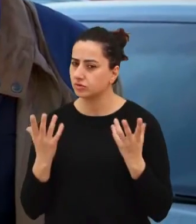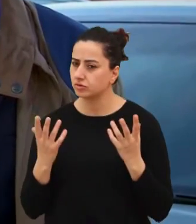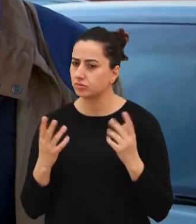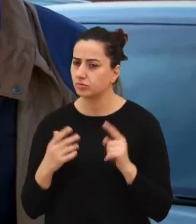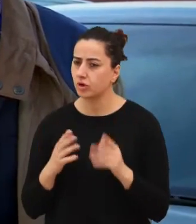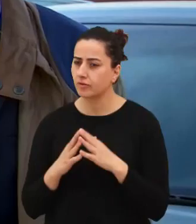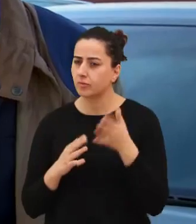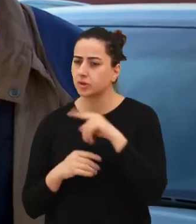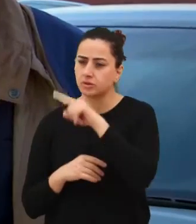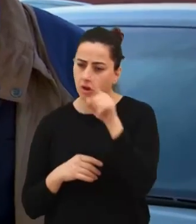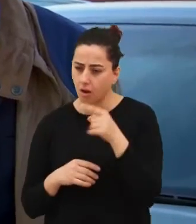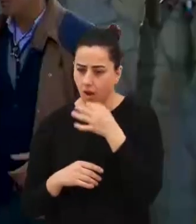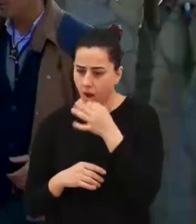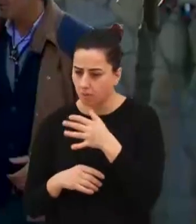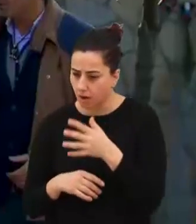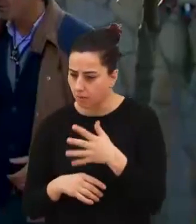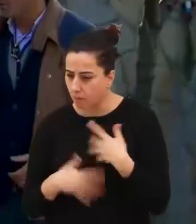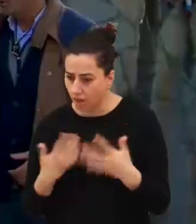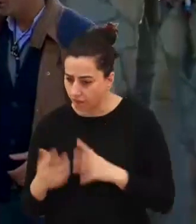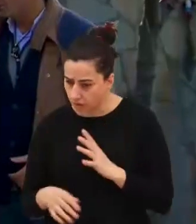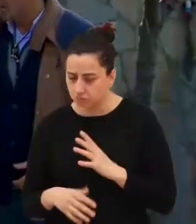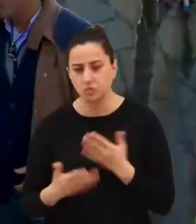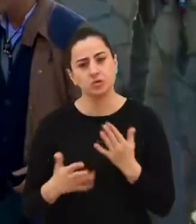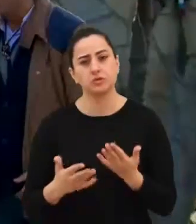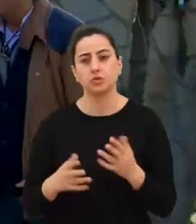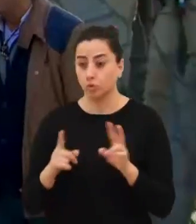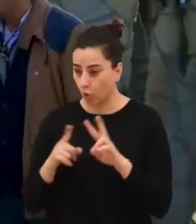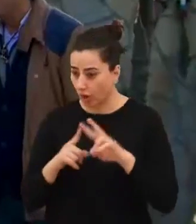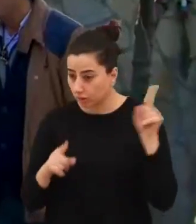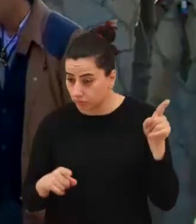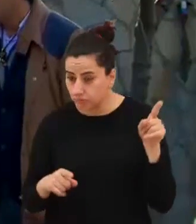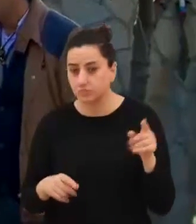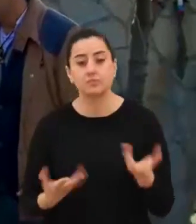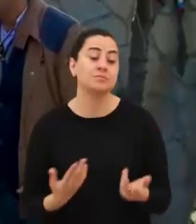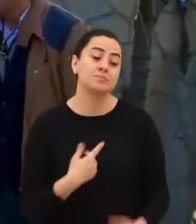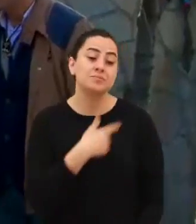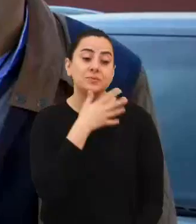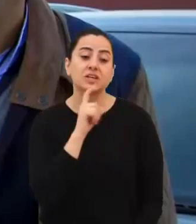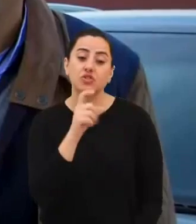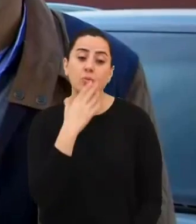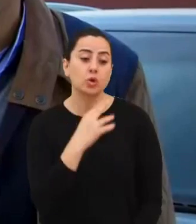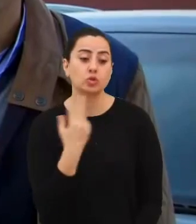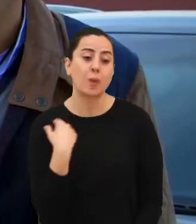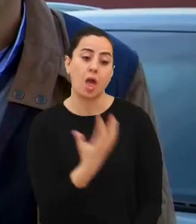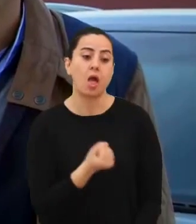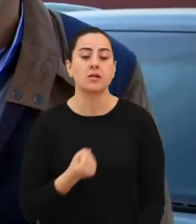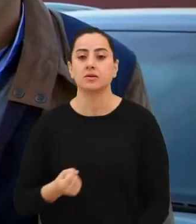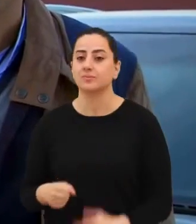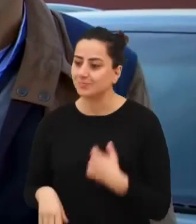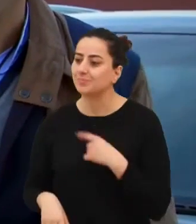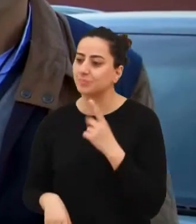evde başkaları da haber alıyor. Şükrü, Nurhan mı yoksa? Lütfen numara alın. Alacağım Şükrü,